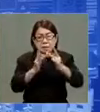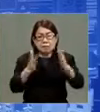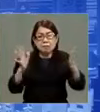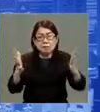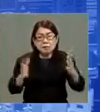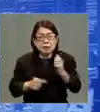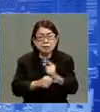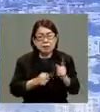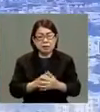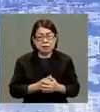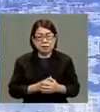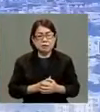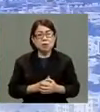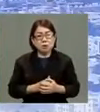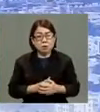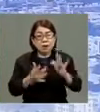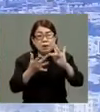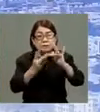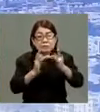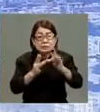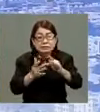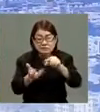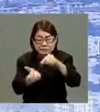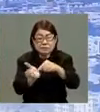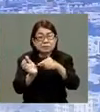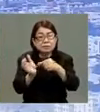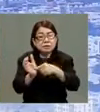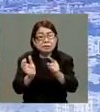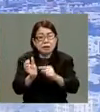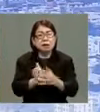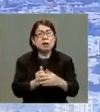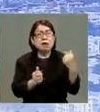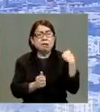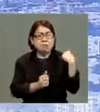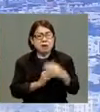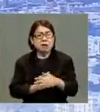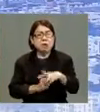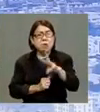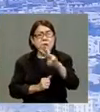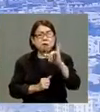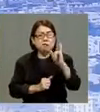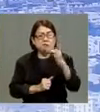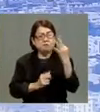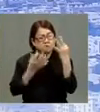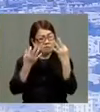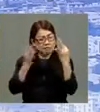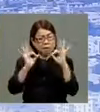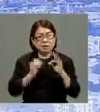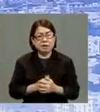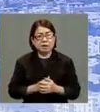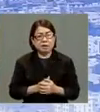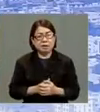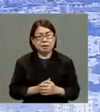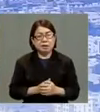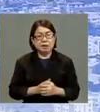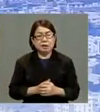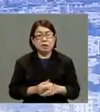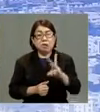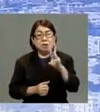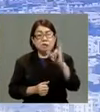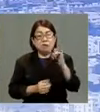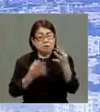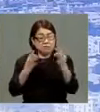ครับตัวเชื่อมต่ออินเทอร์เน็ตนี่ก็ต้องเรียนว่าตอนนี้เรามี Wi-Fi น่าจะมี Wi-Fi ฟรีกับเรื่องของระบบอินเทอร์เน็ตที่ทางรัฐบ